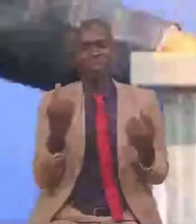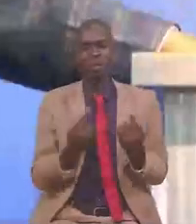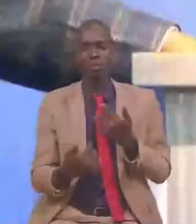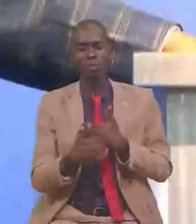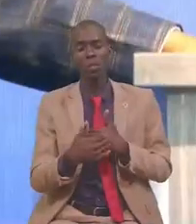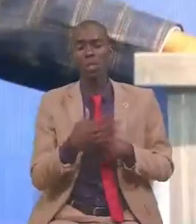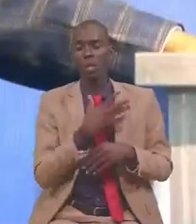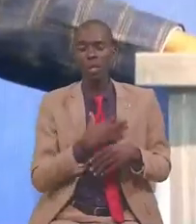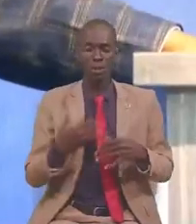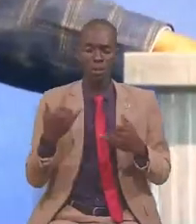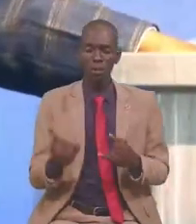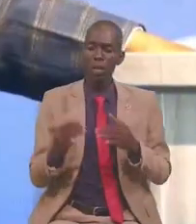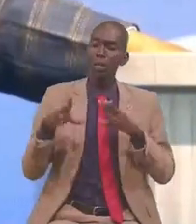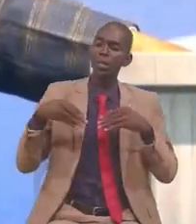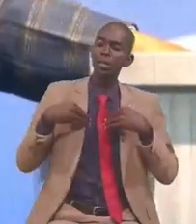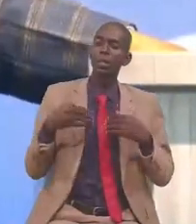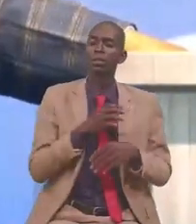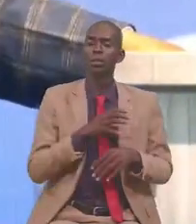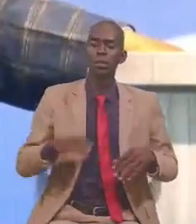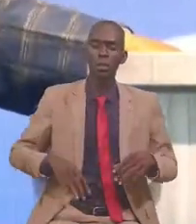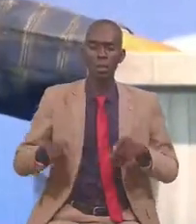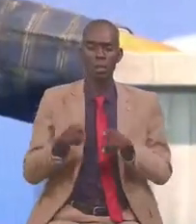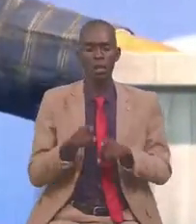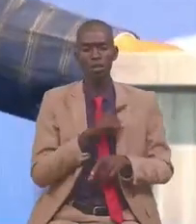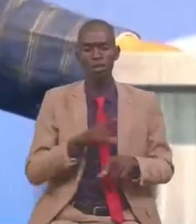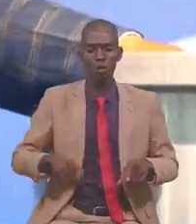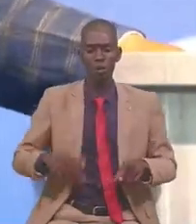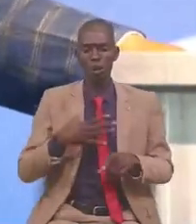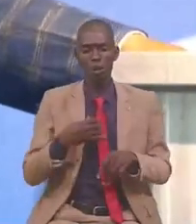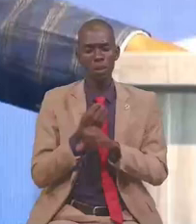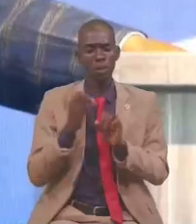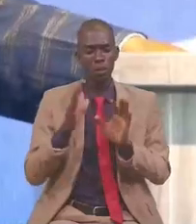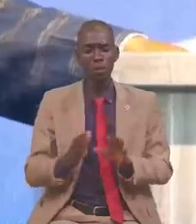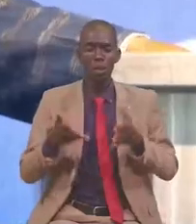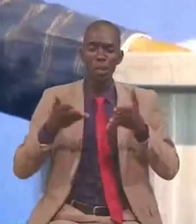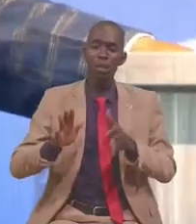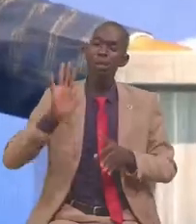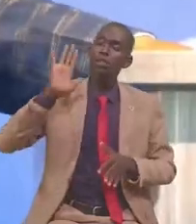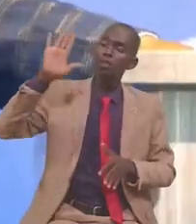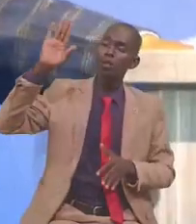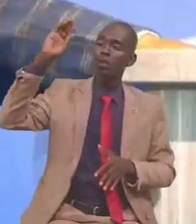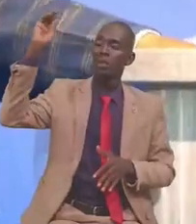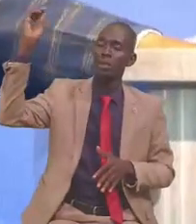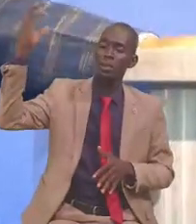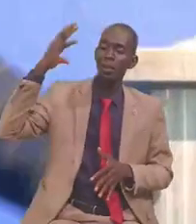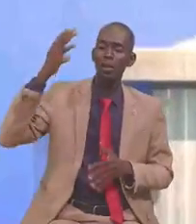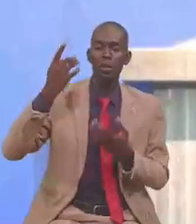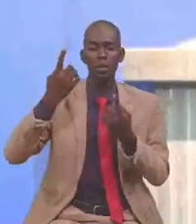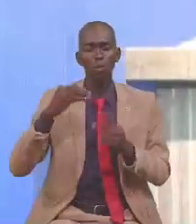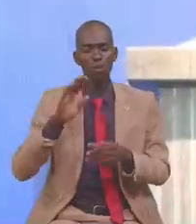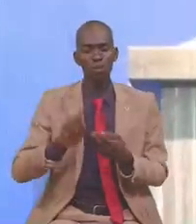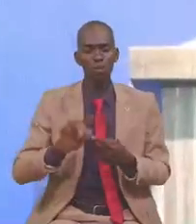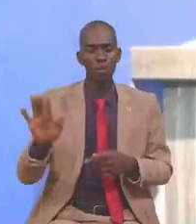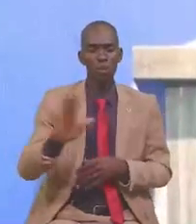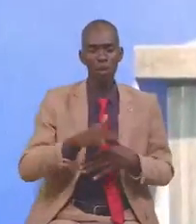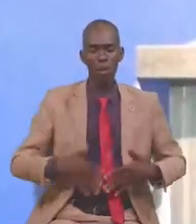possèdent Christ. En tant que Seigneur, Sauveur, que ta grâce vienne dans leur vie maintenant